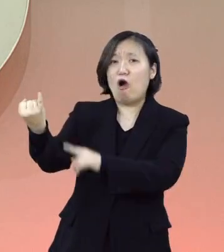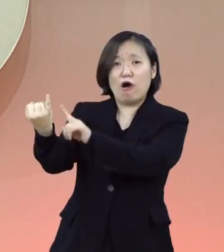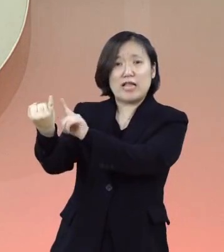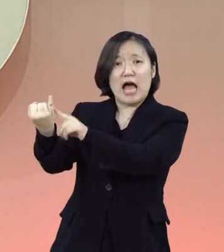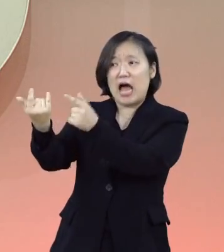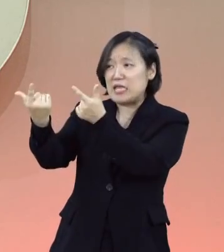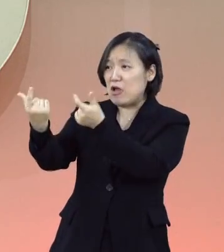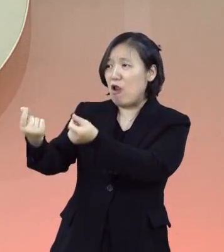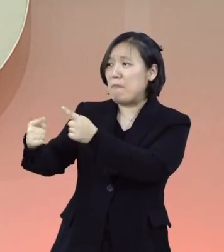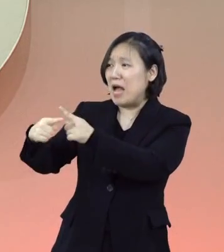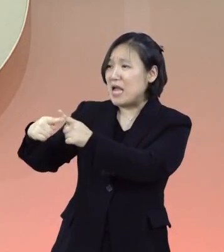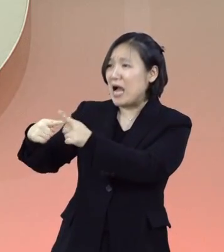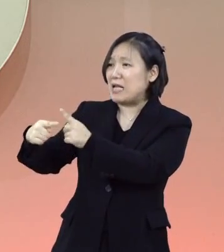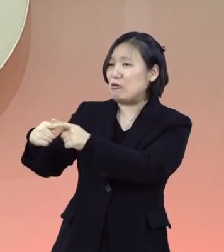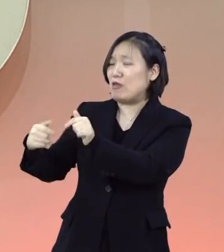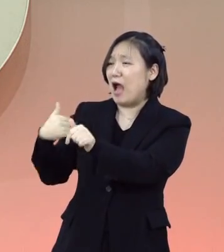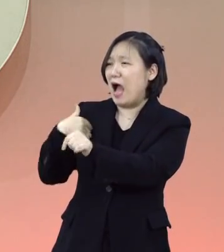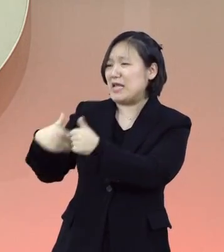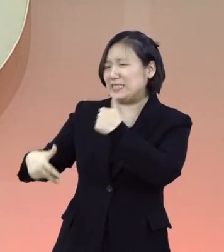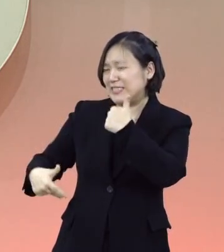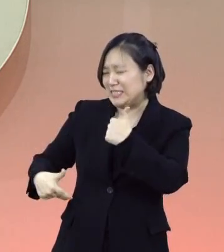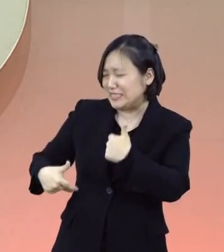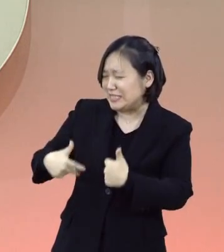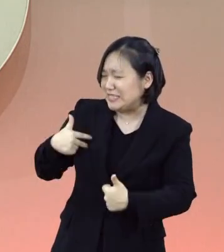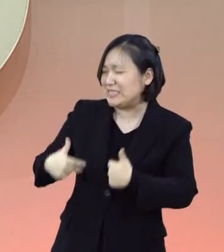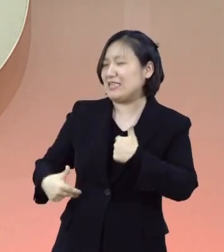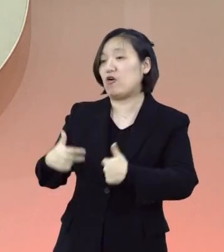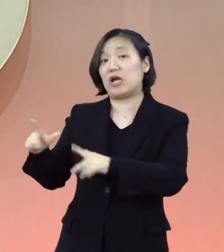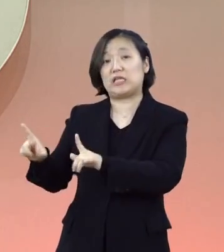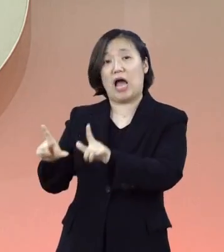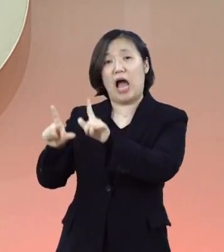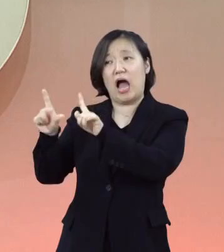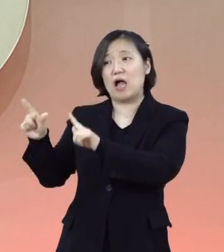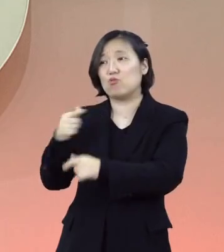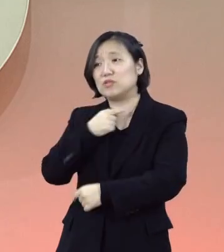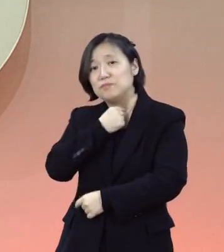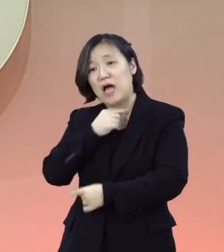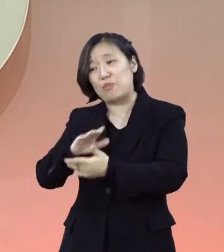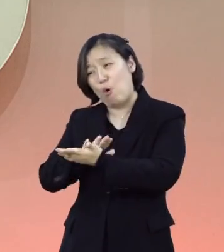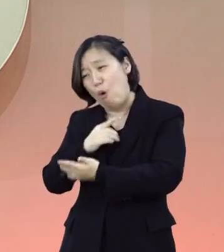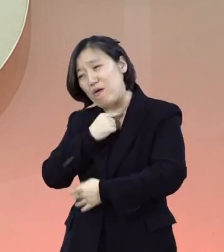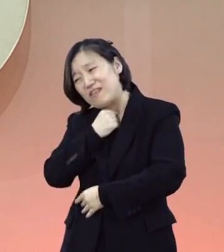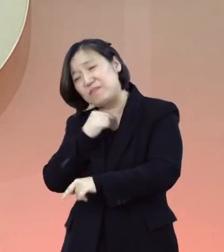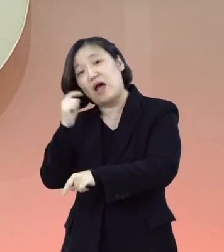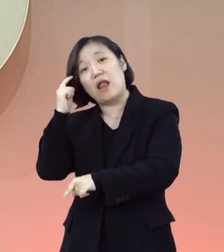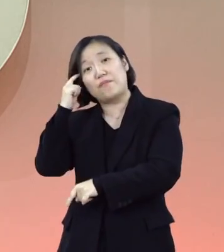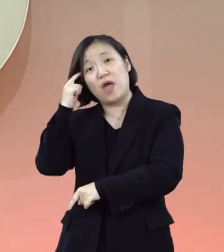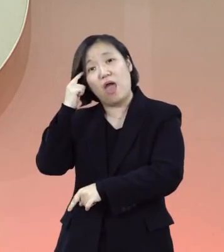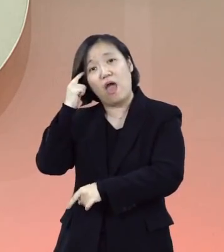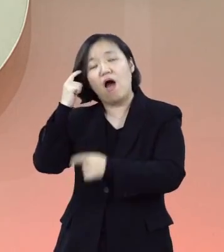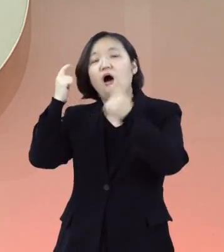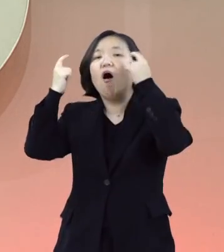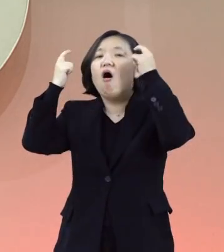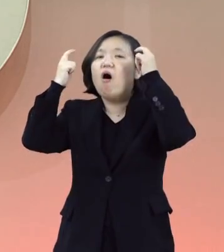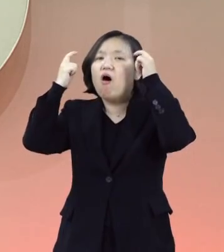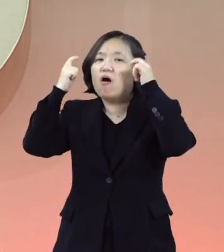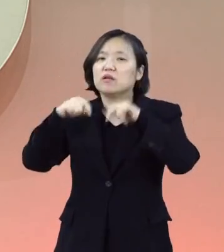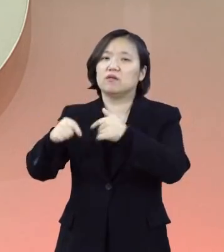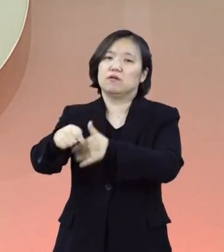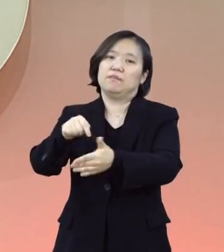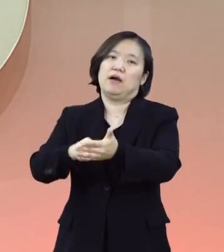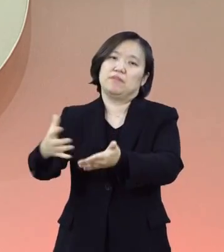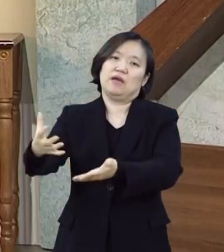좀 즐기면서 욕망을 즐기면서 살고 싶구나라는 어리석은 마음을 자꾸